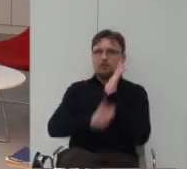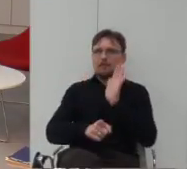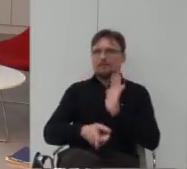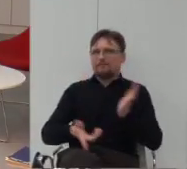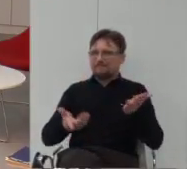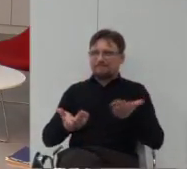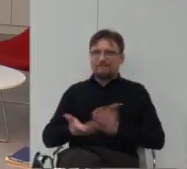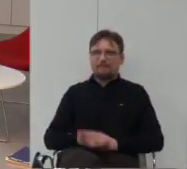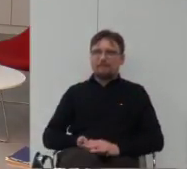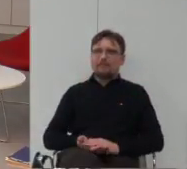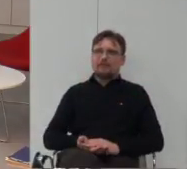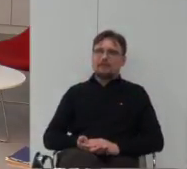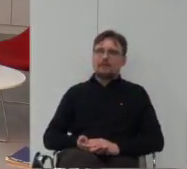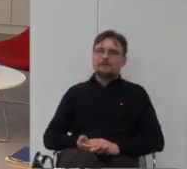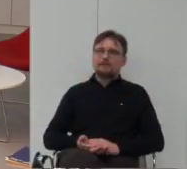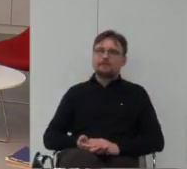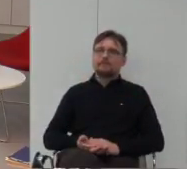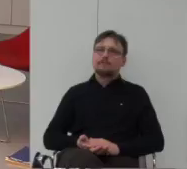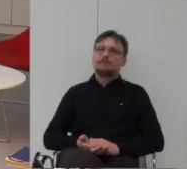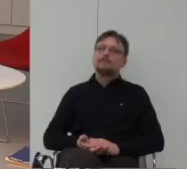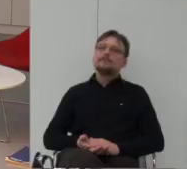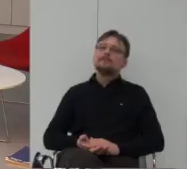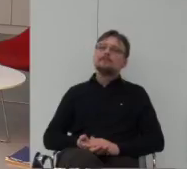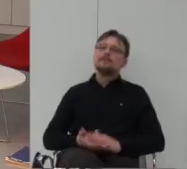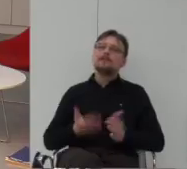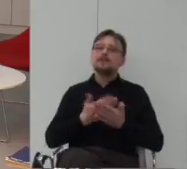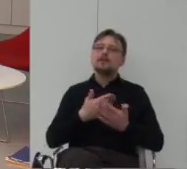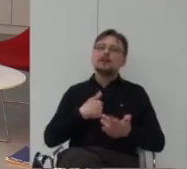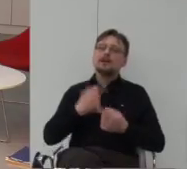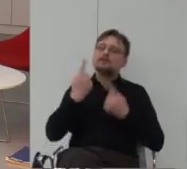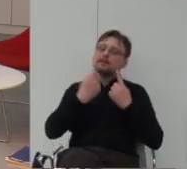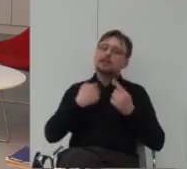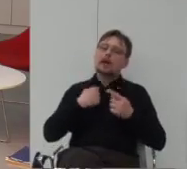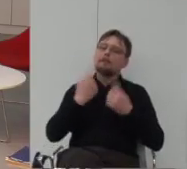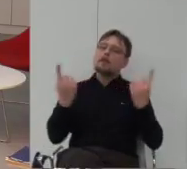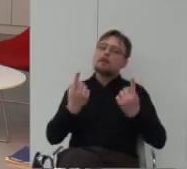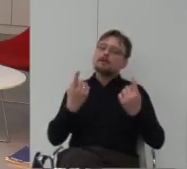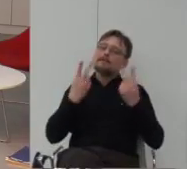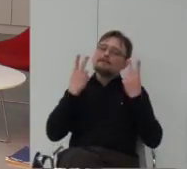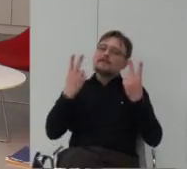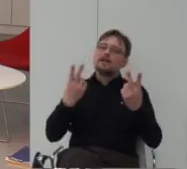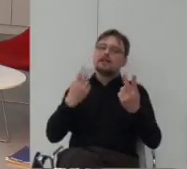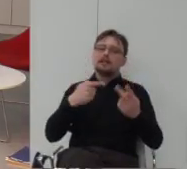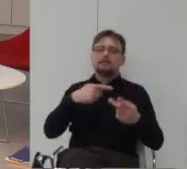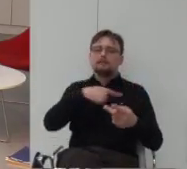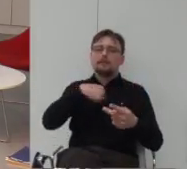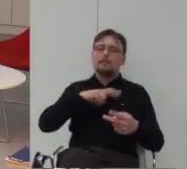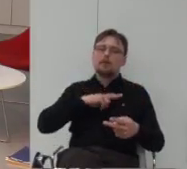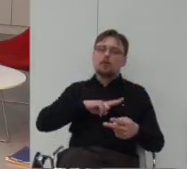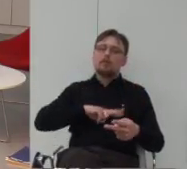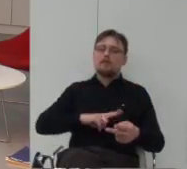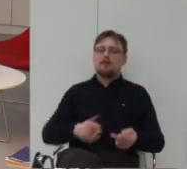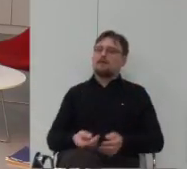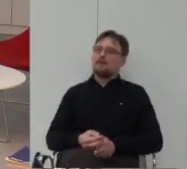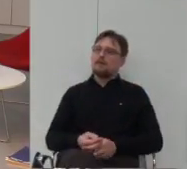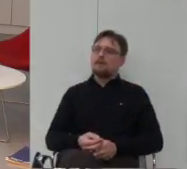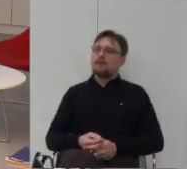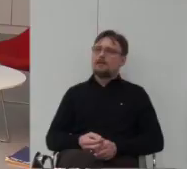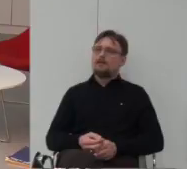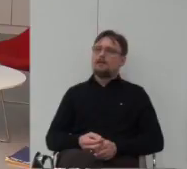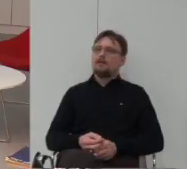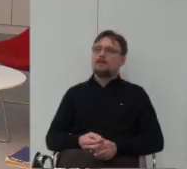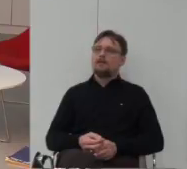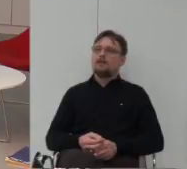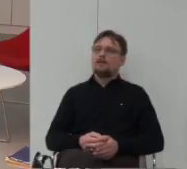się, gdzieś to spadło, dlatego uważam, że taka promocja jest dość istotna. Podoba mi się to i pewnie innym też.